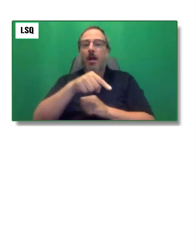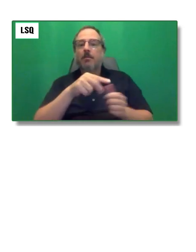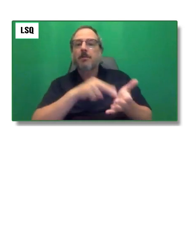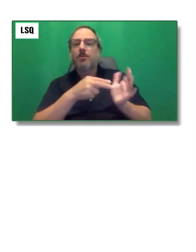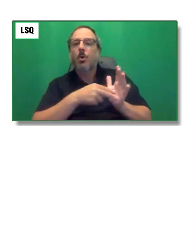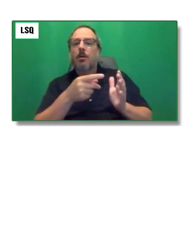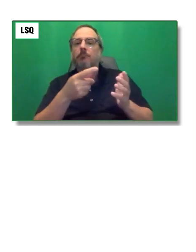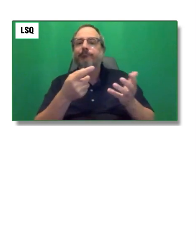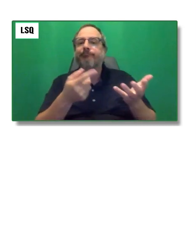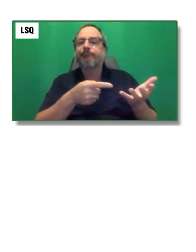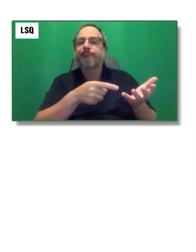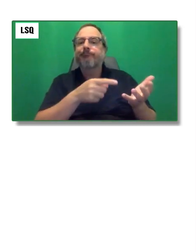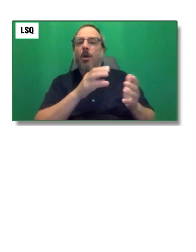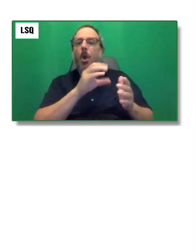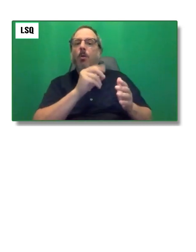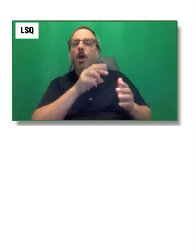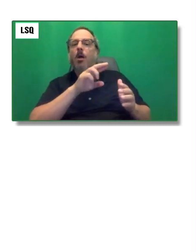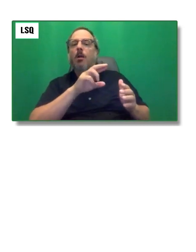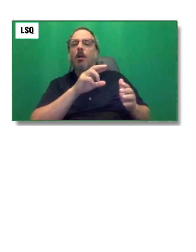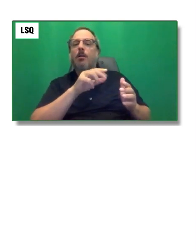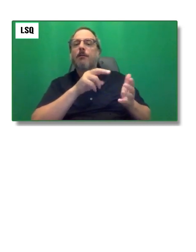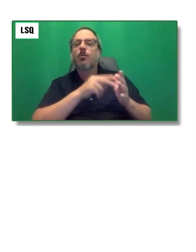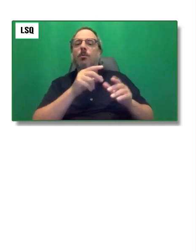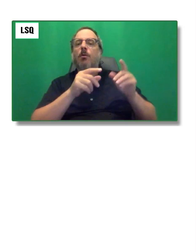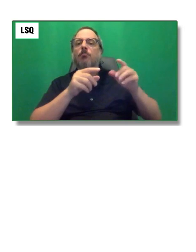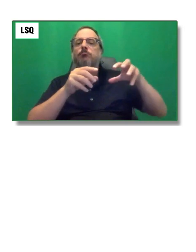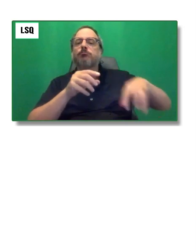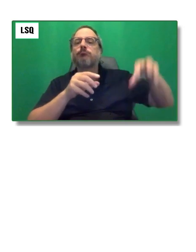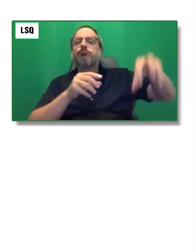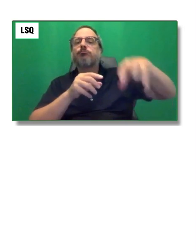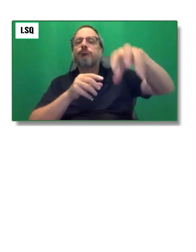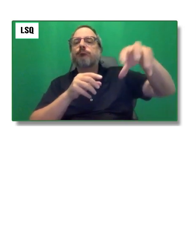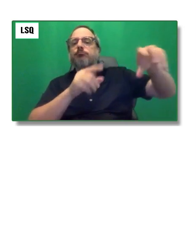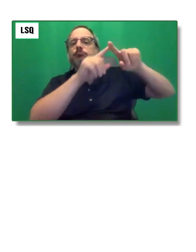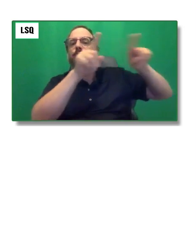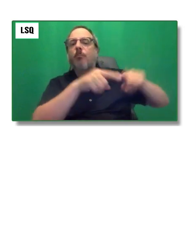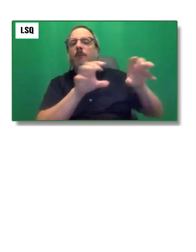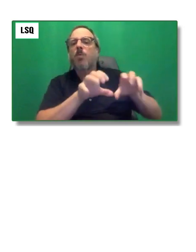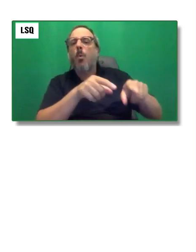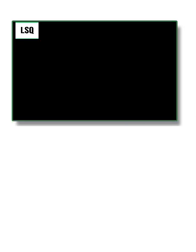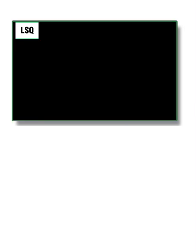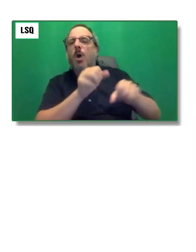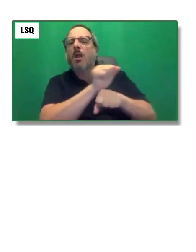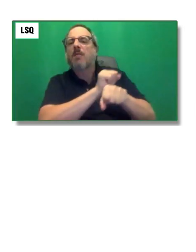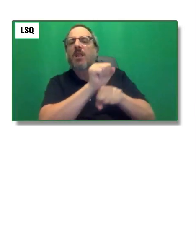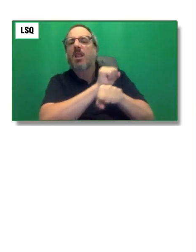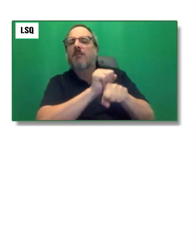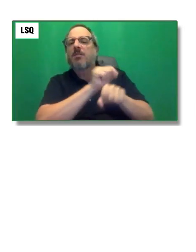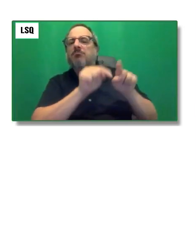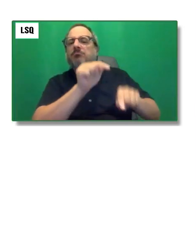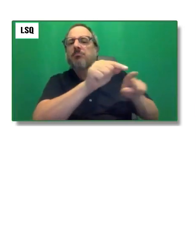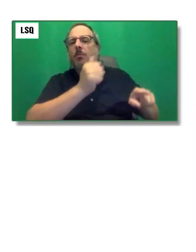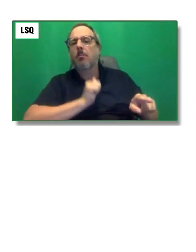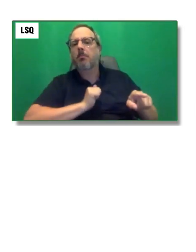Un interprète pour des événements est une meilleure option. Les codes QR seraient plus appropriés